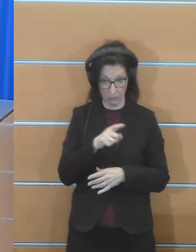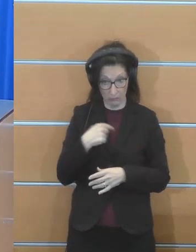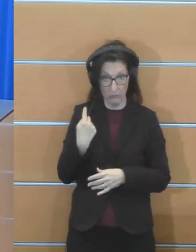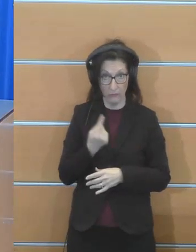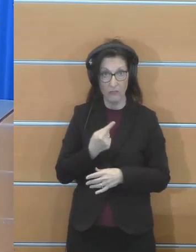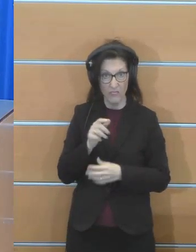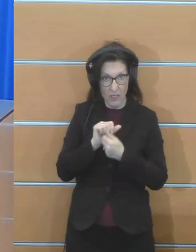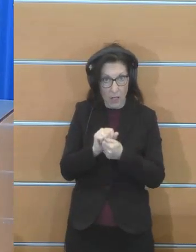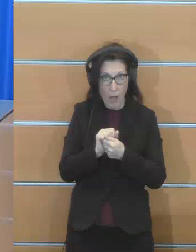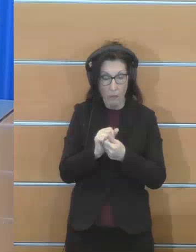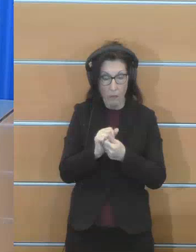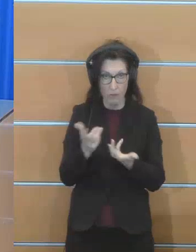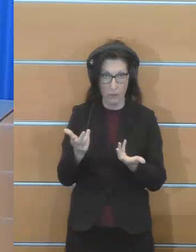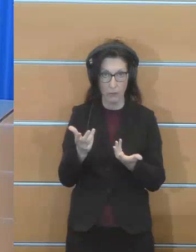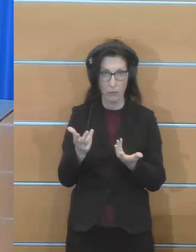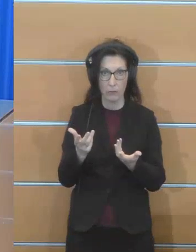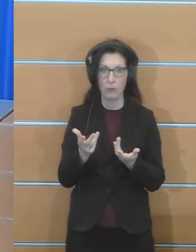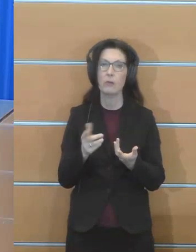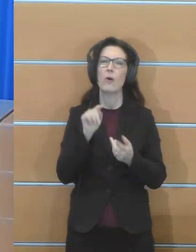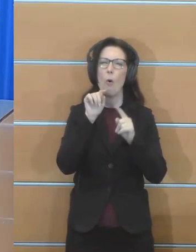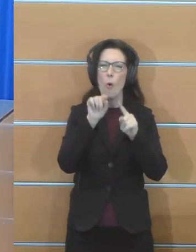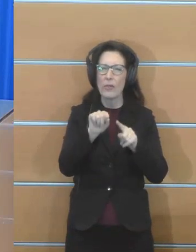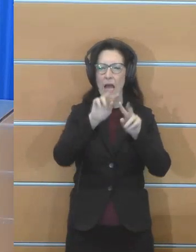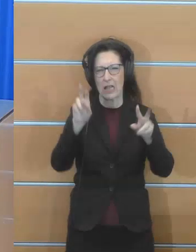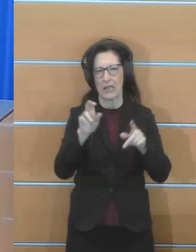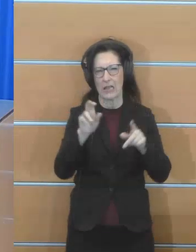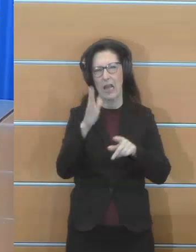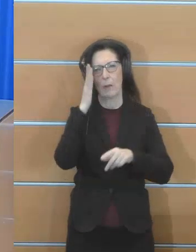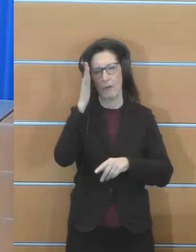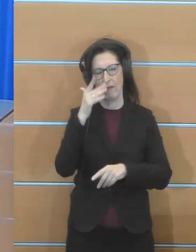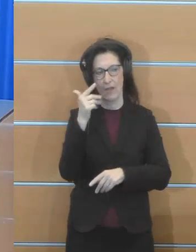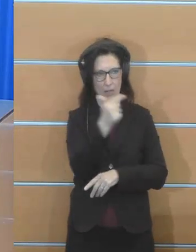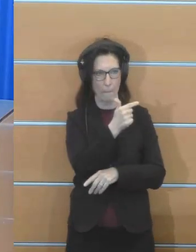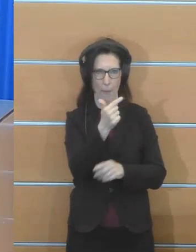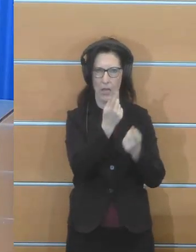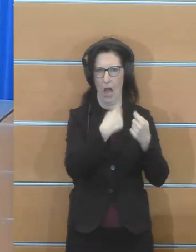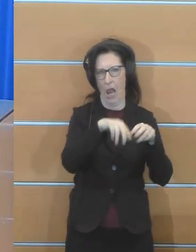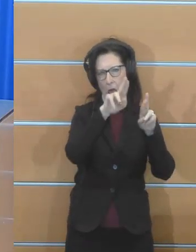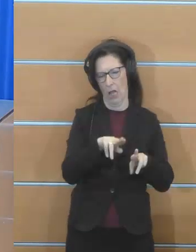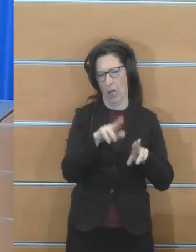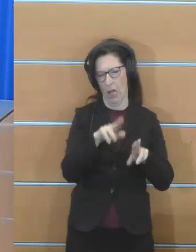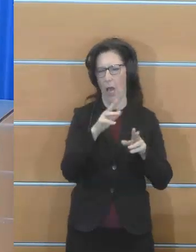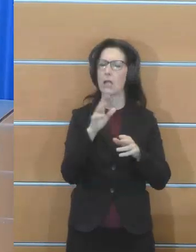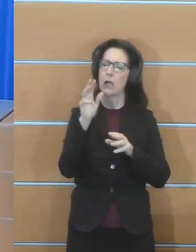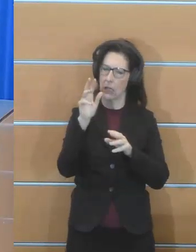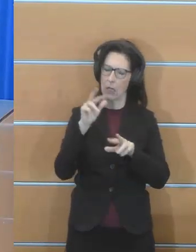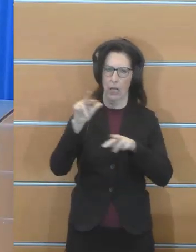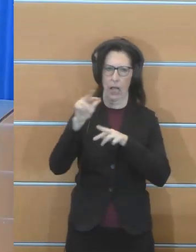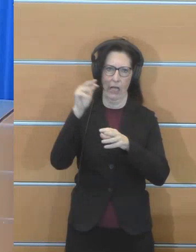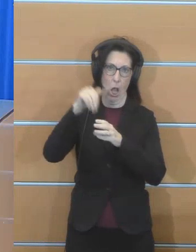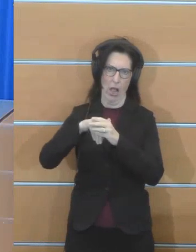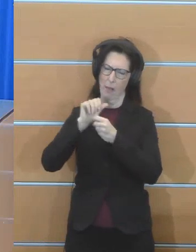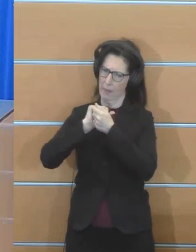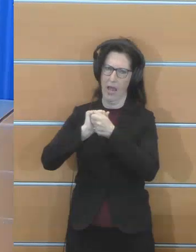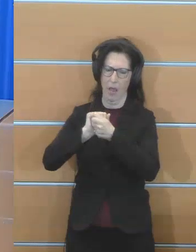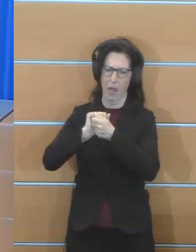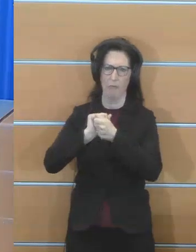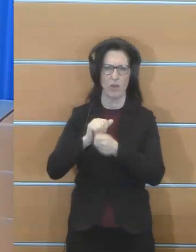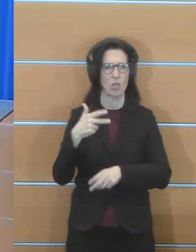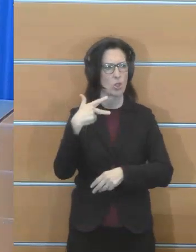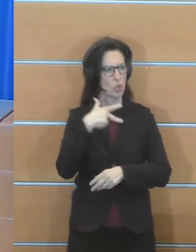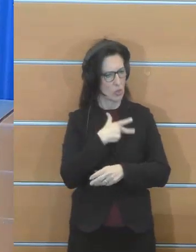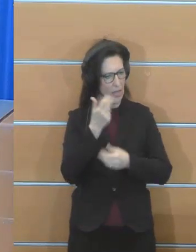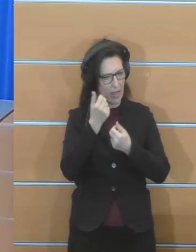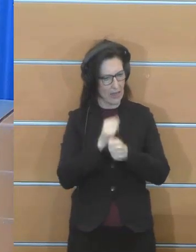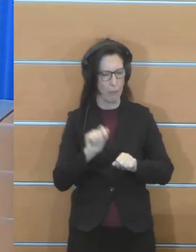landesregierungsmitglieder wenn herkömischen Königsberger Ludwig in der Regierung die sozialdemokratischen Abgeordneten hier im